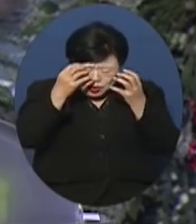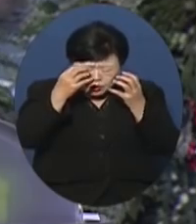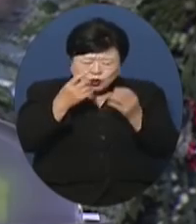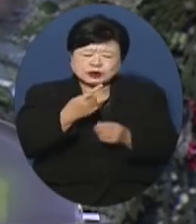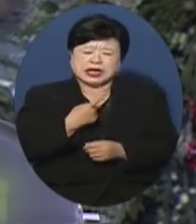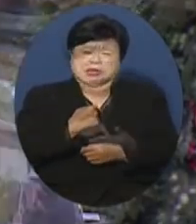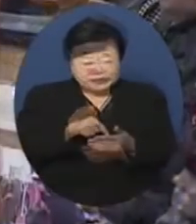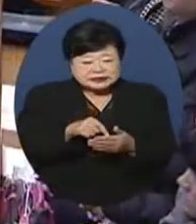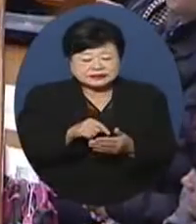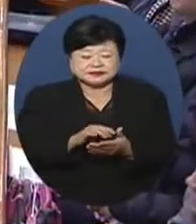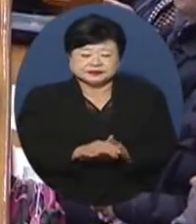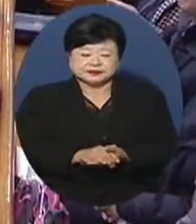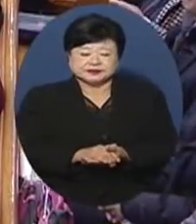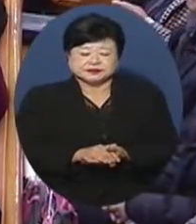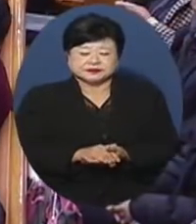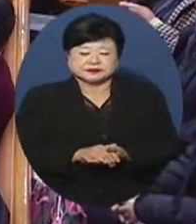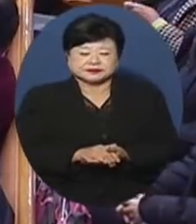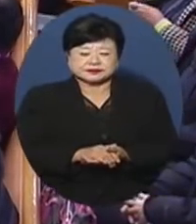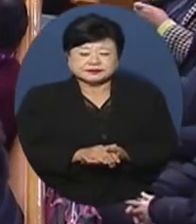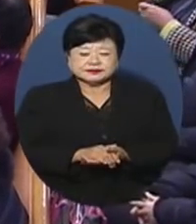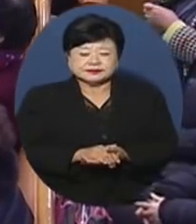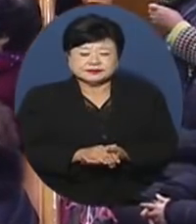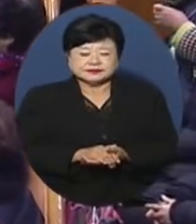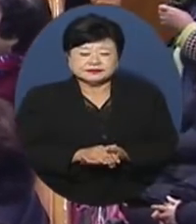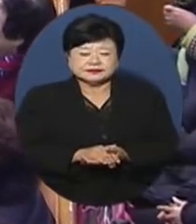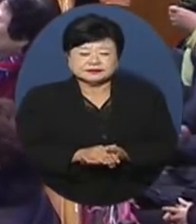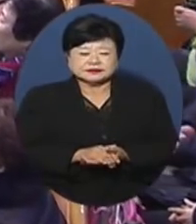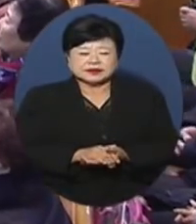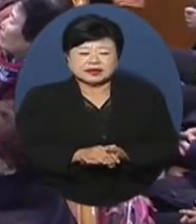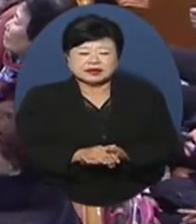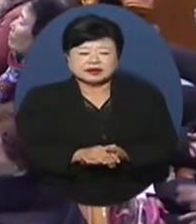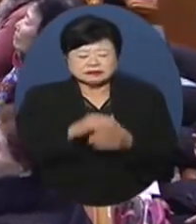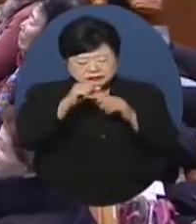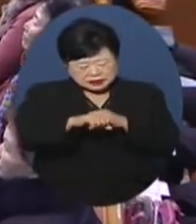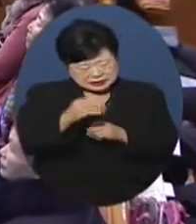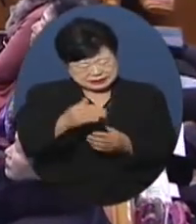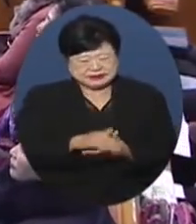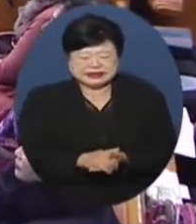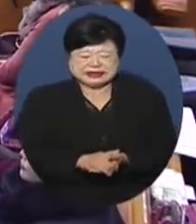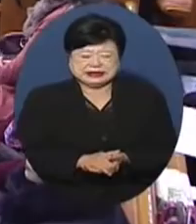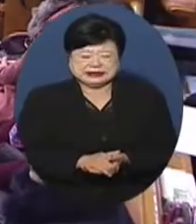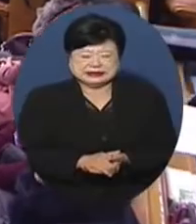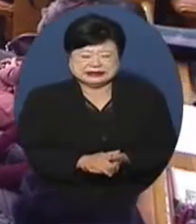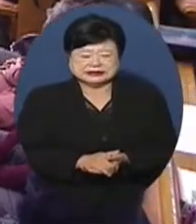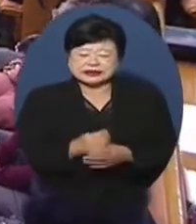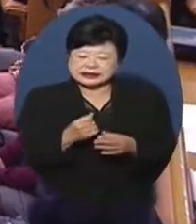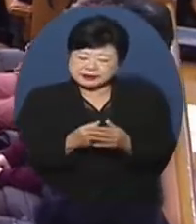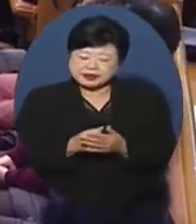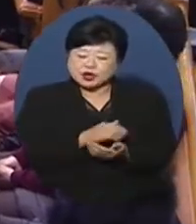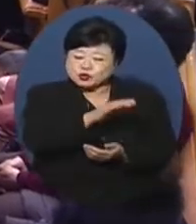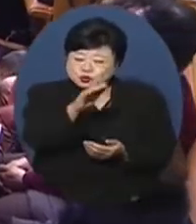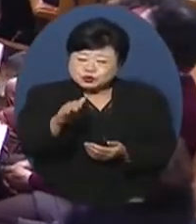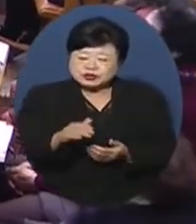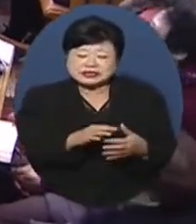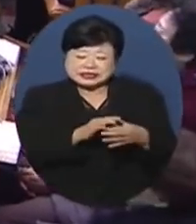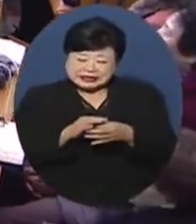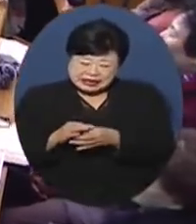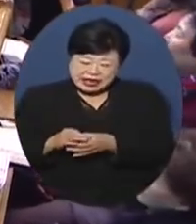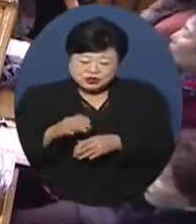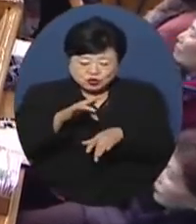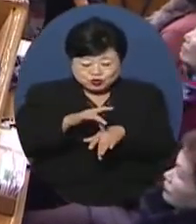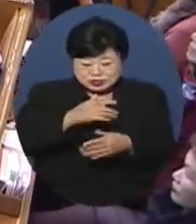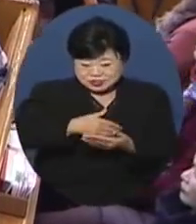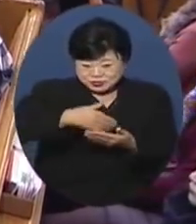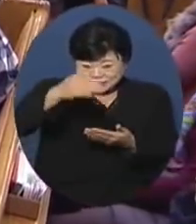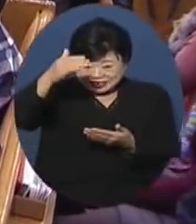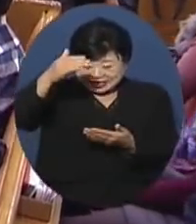당하고 삶이 피폐해지는 것입니다. 그러므로 우리는 끊임없이 귀신을